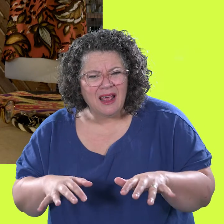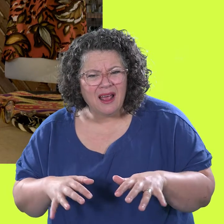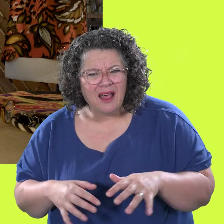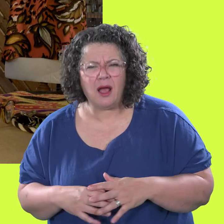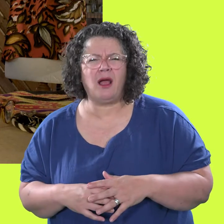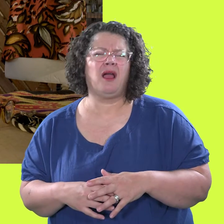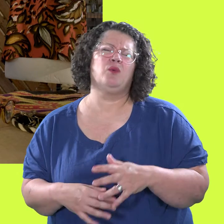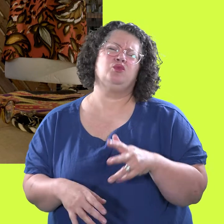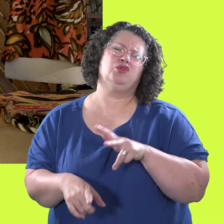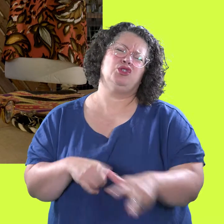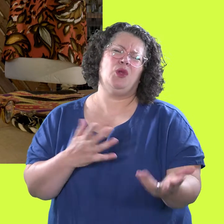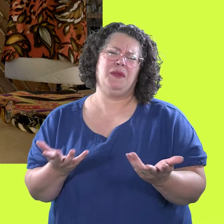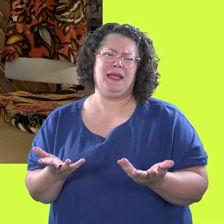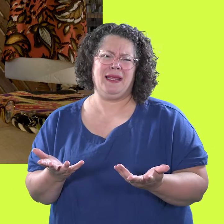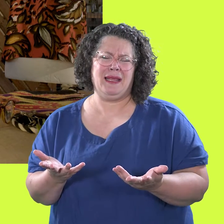Ti'n jocan?